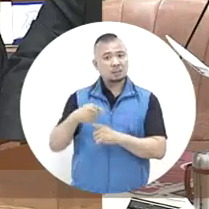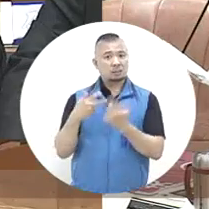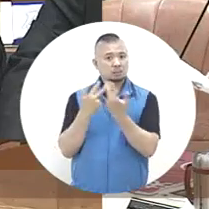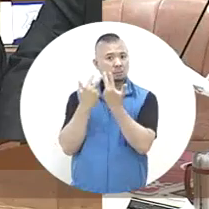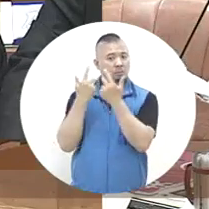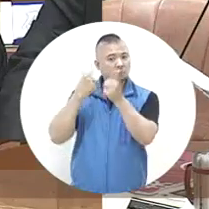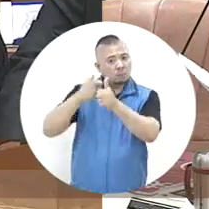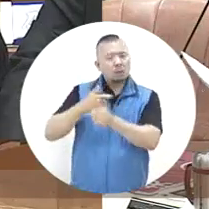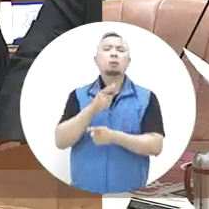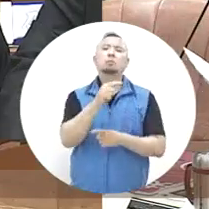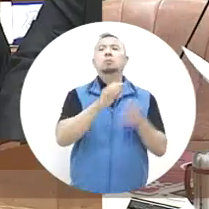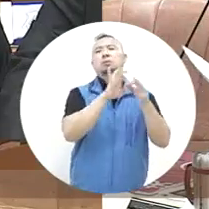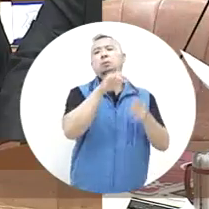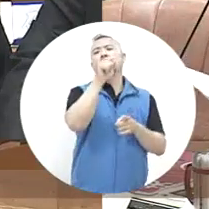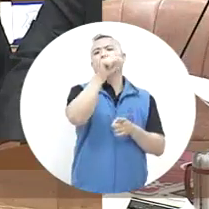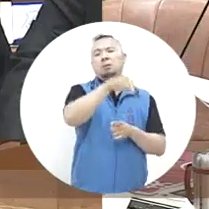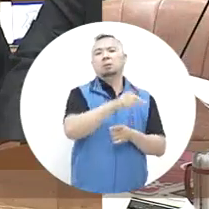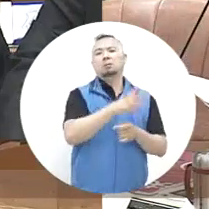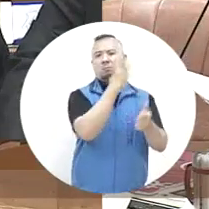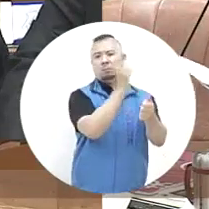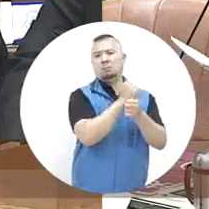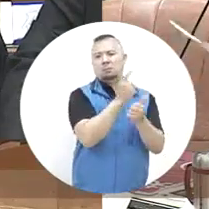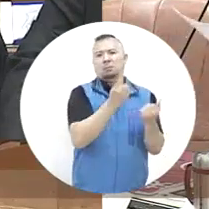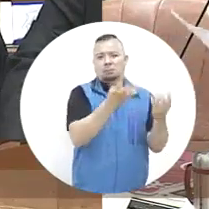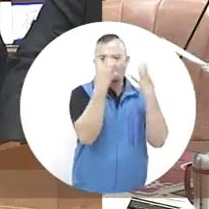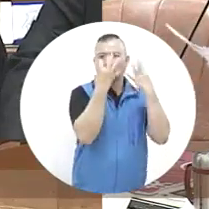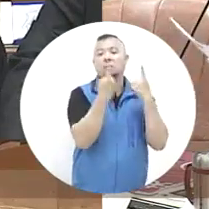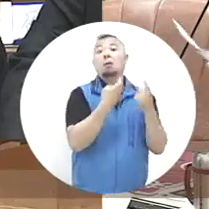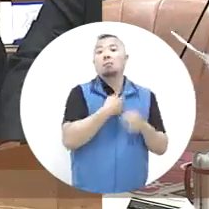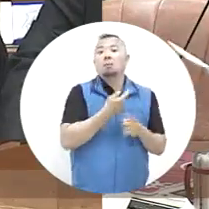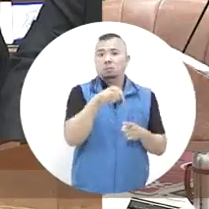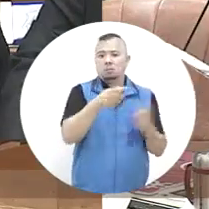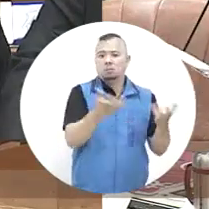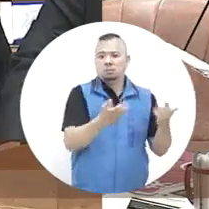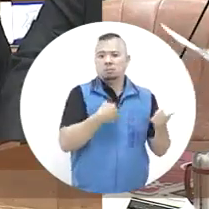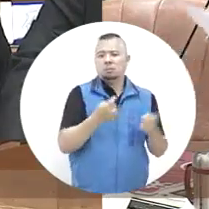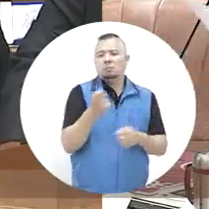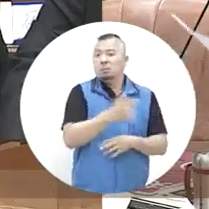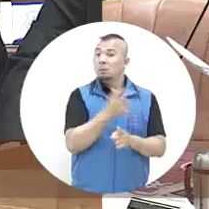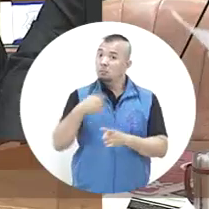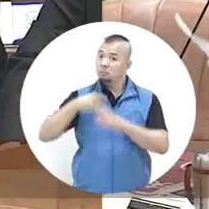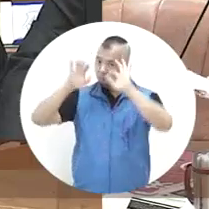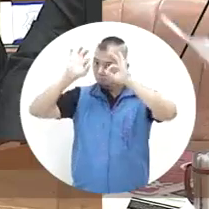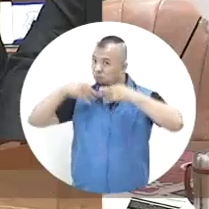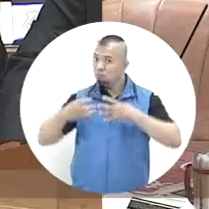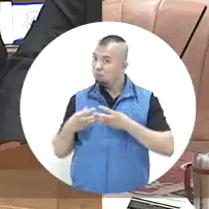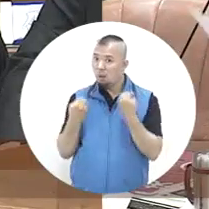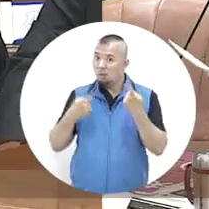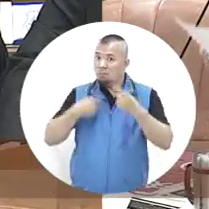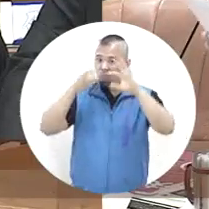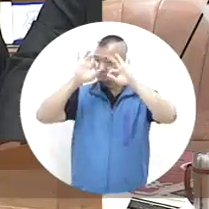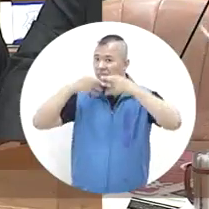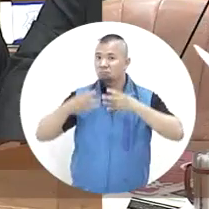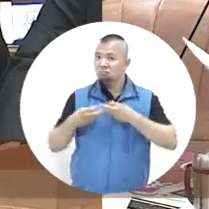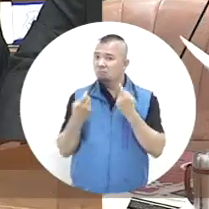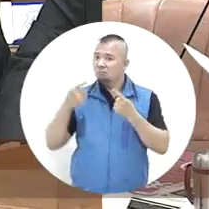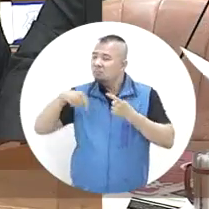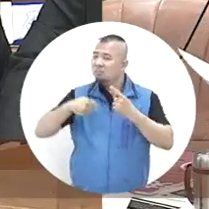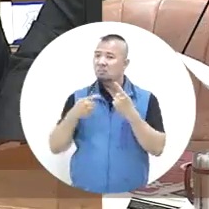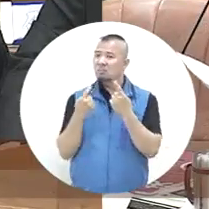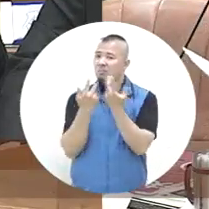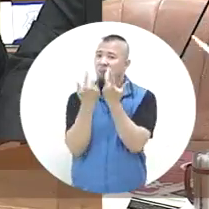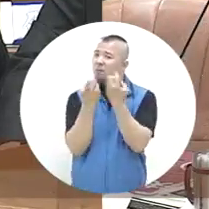要付出代价。所以像这样的案子，我们迅速处理。 那我们不用检讨吗？ 一个嫌犯投案， 我们不用检讨为什么都发生在新北市